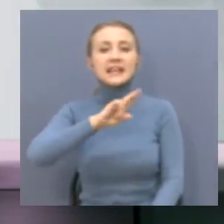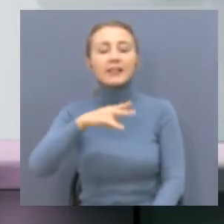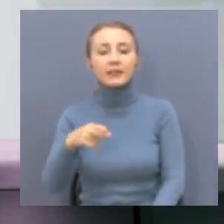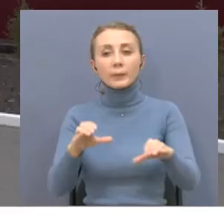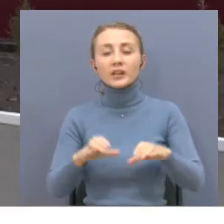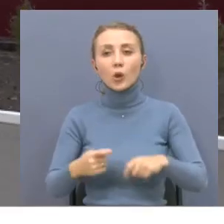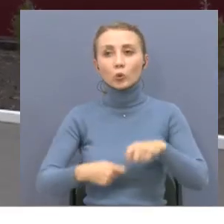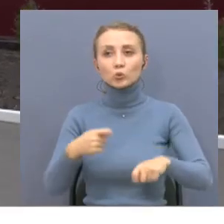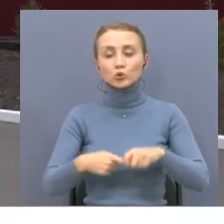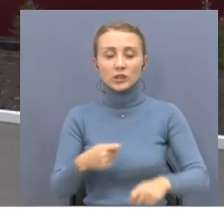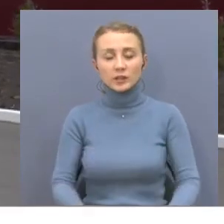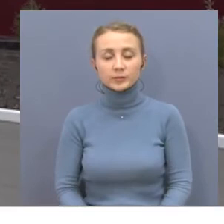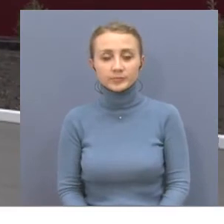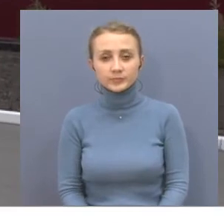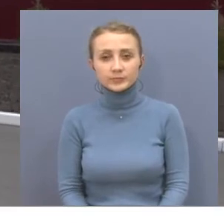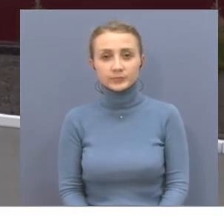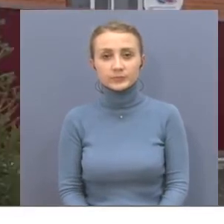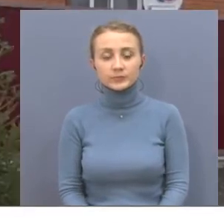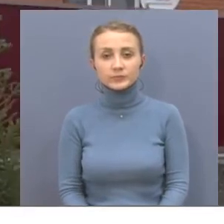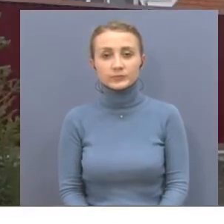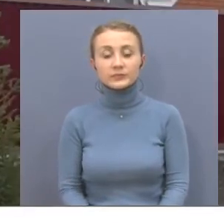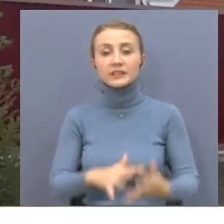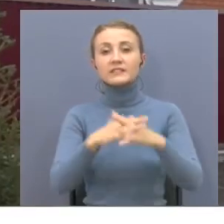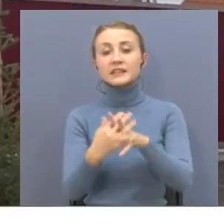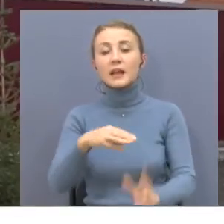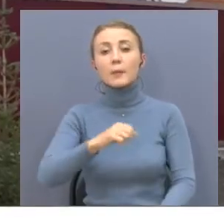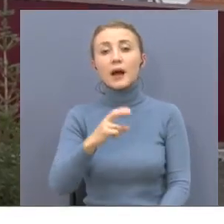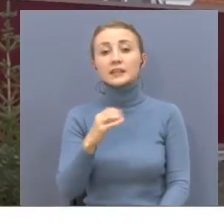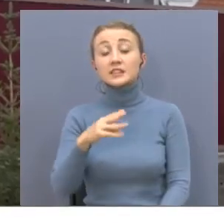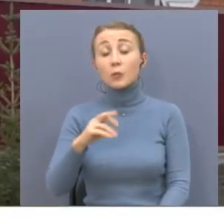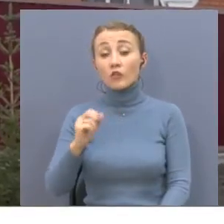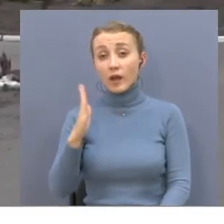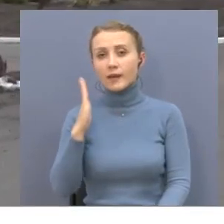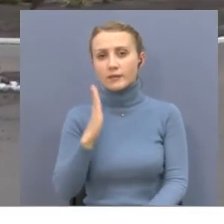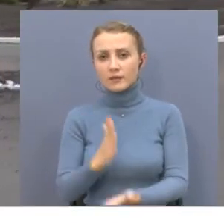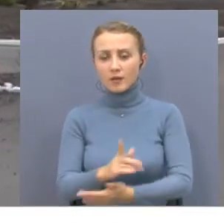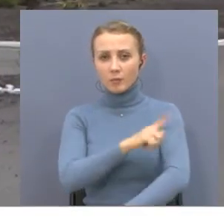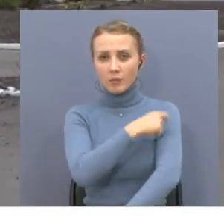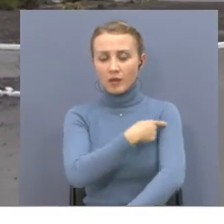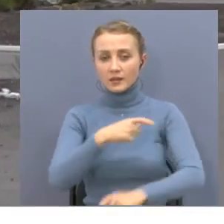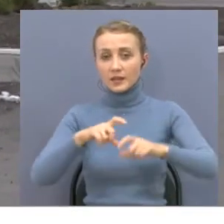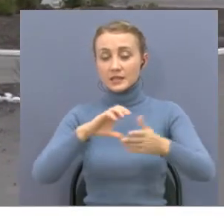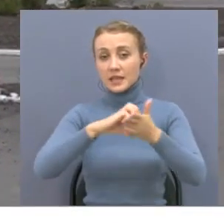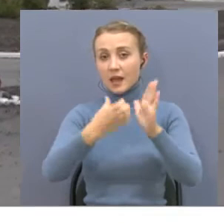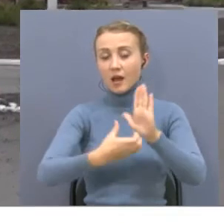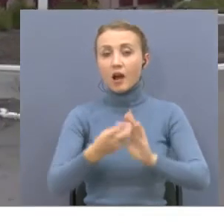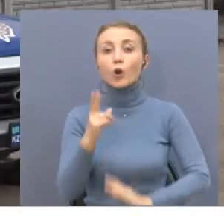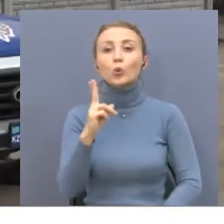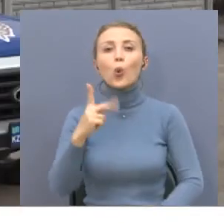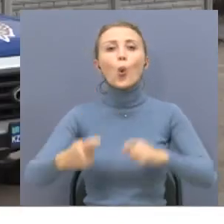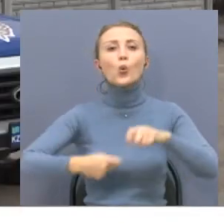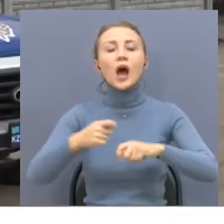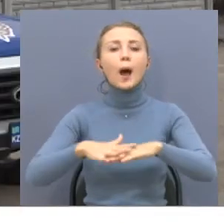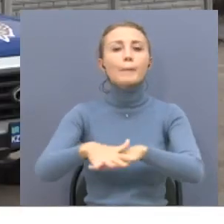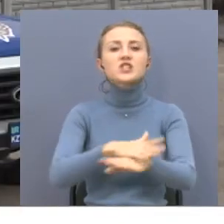бақылап қайтты. Енді Максимовка ауылында қоғамдық тәртіп бұзғандарды тексеретін жаңа медициналық кабинет ашылады. Осылайша ауыл полицейлерінде